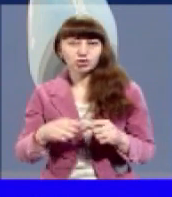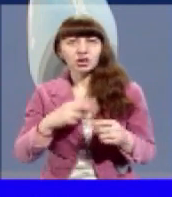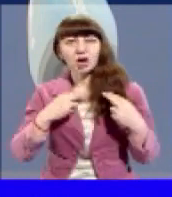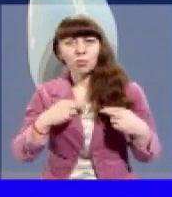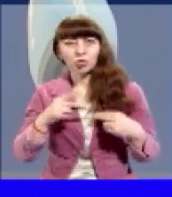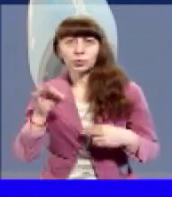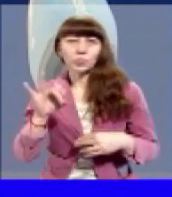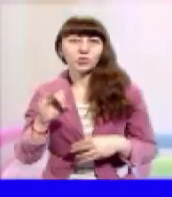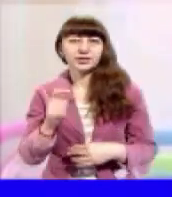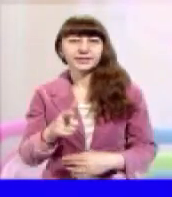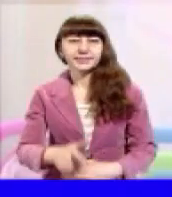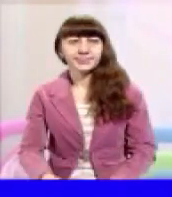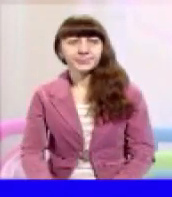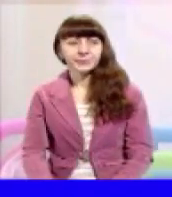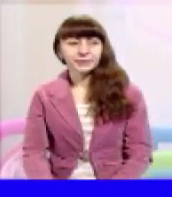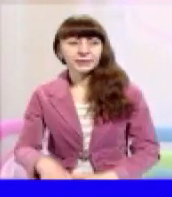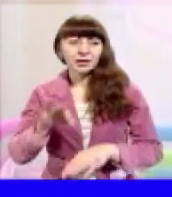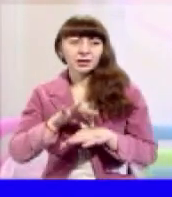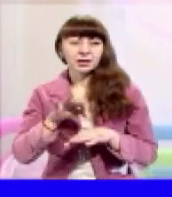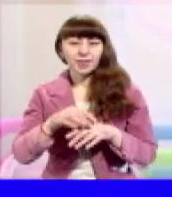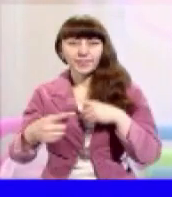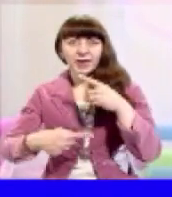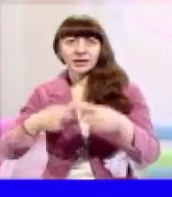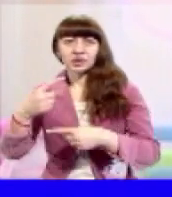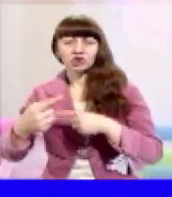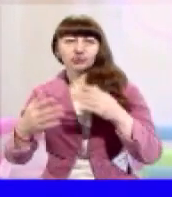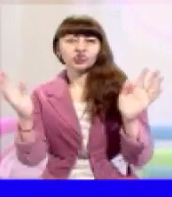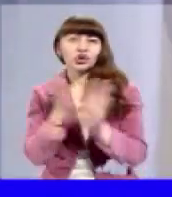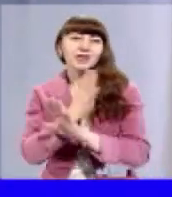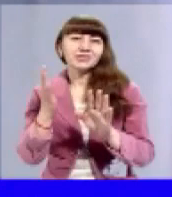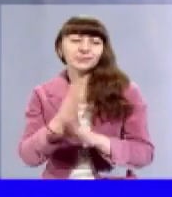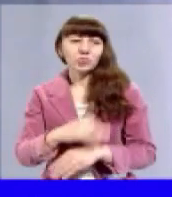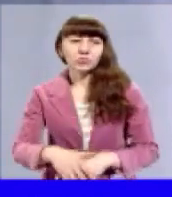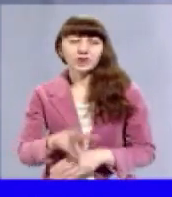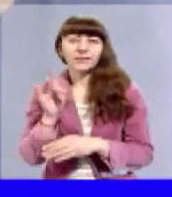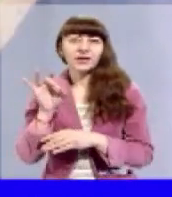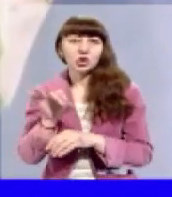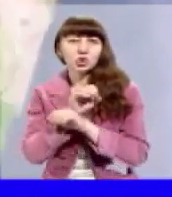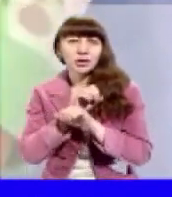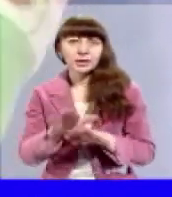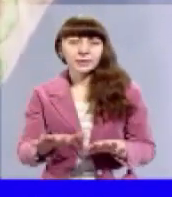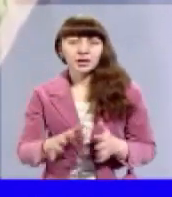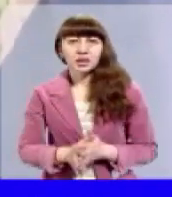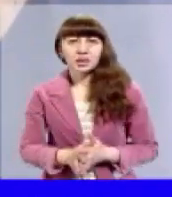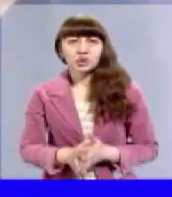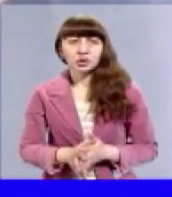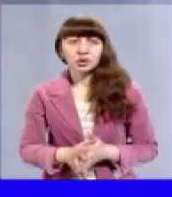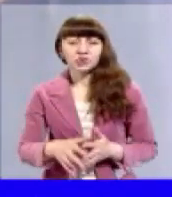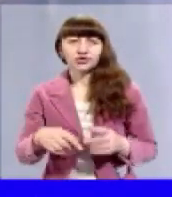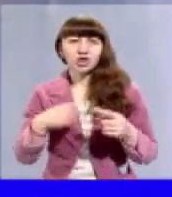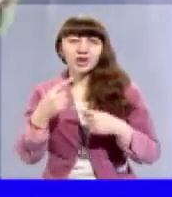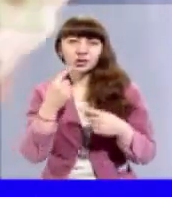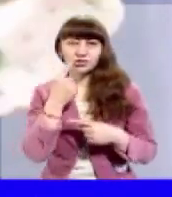емес. Ауру ауа тамшы жолы арқылы жұғады. Вирус сыртқы ортаға көп жағдайда науқас адам